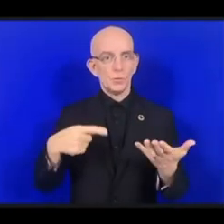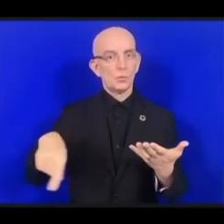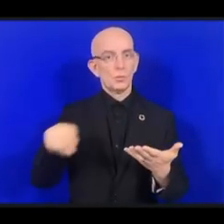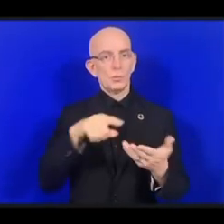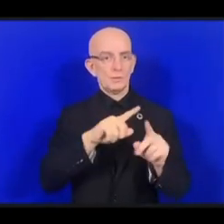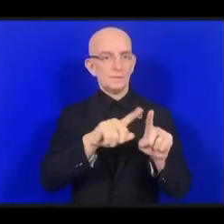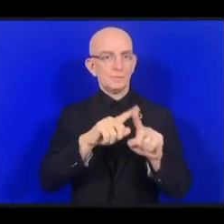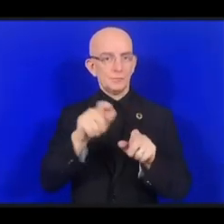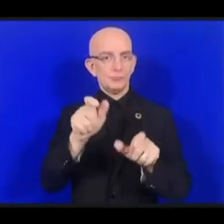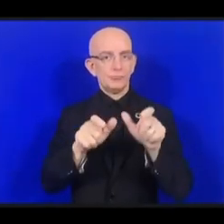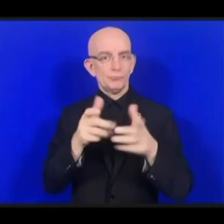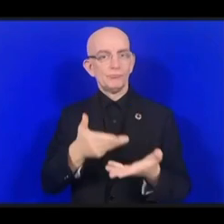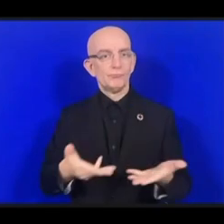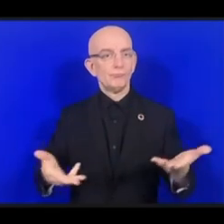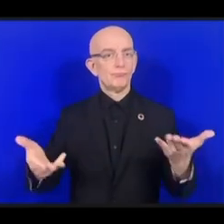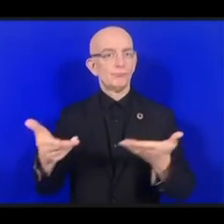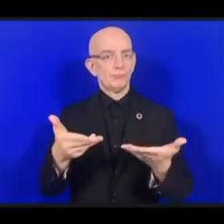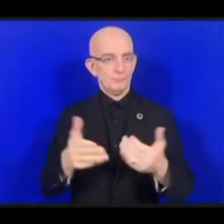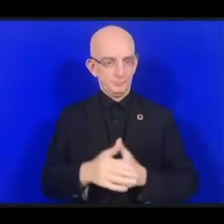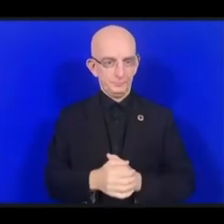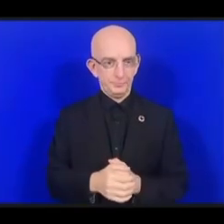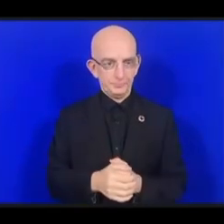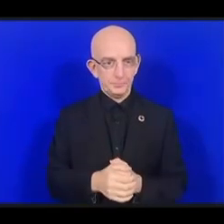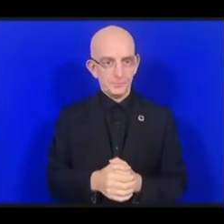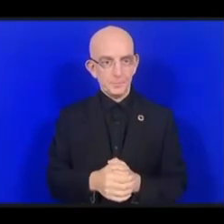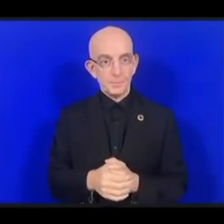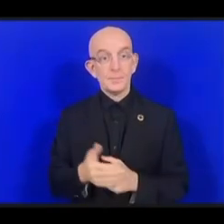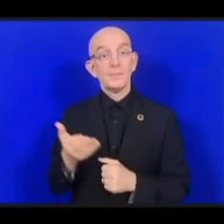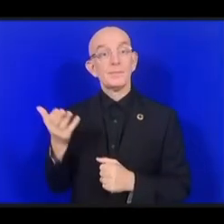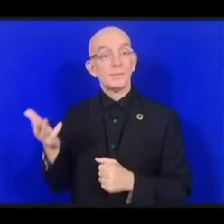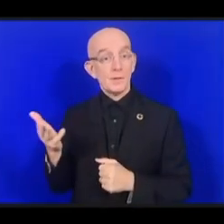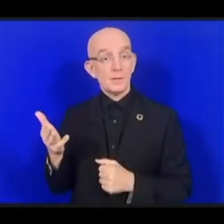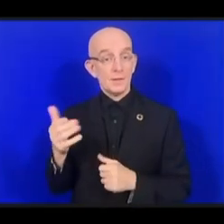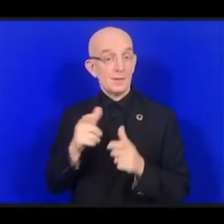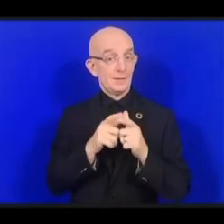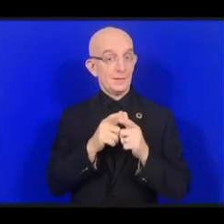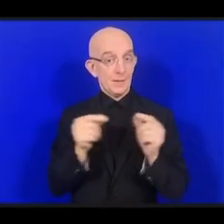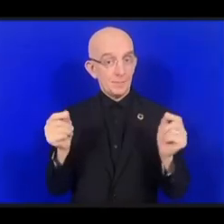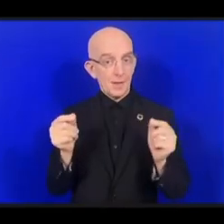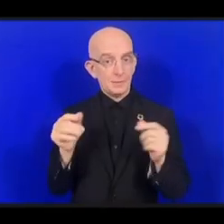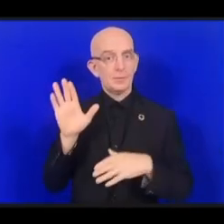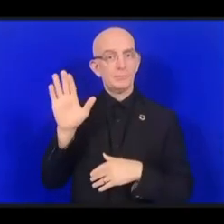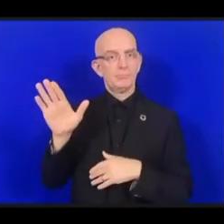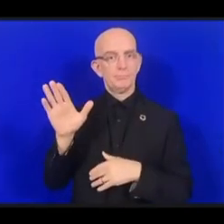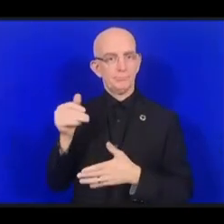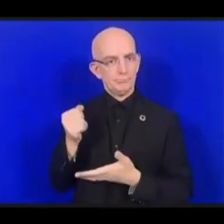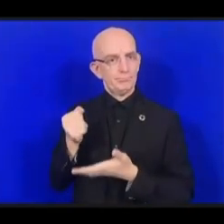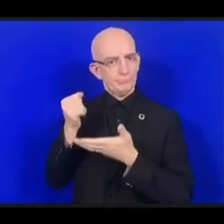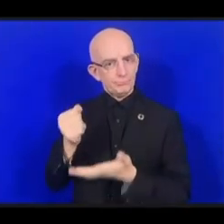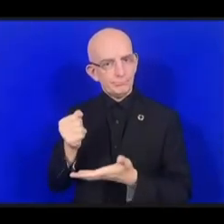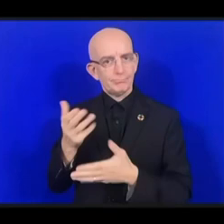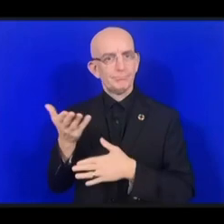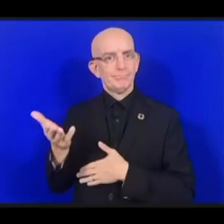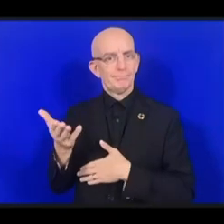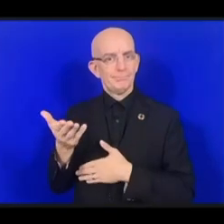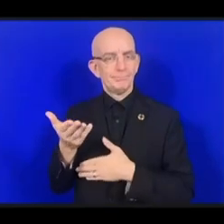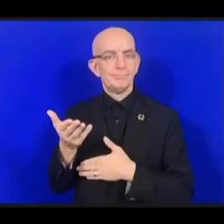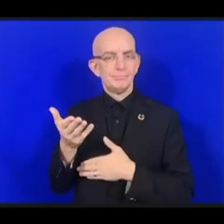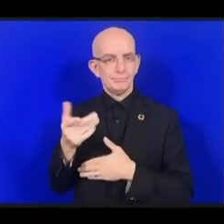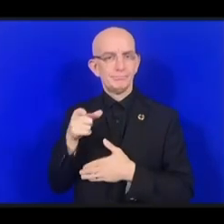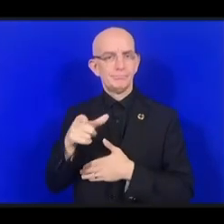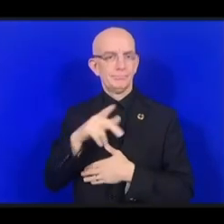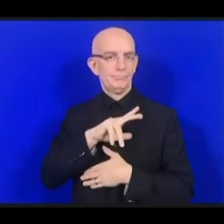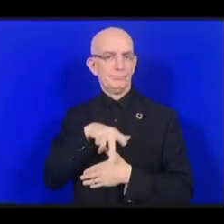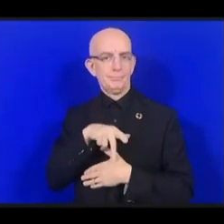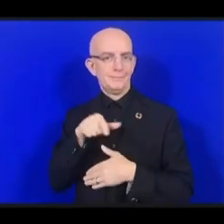ます本日はigf京都2023を象徴する一文字の漢字を記号